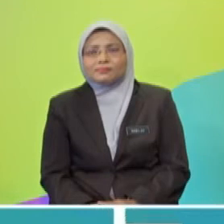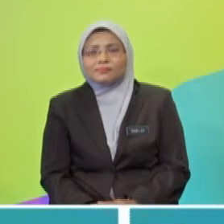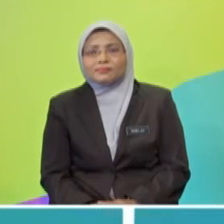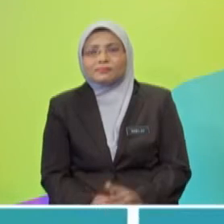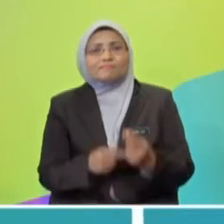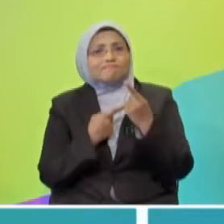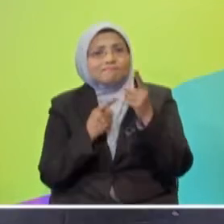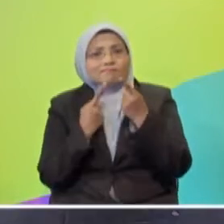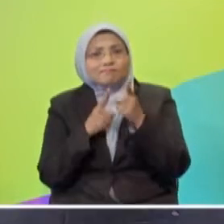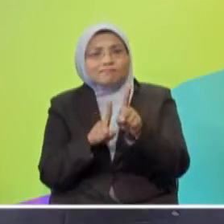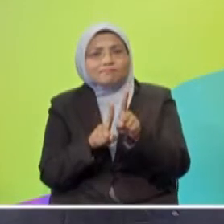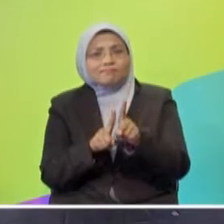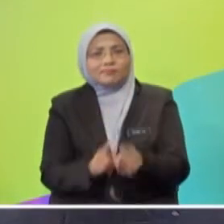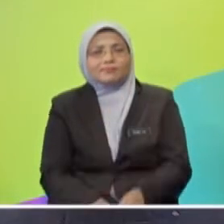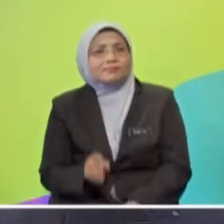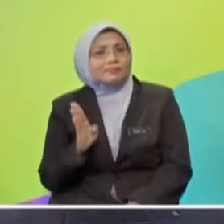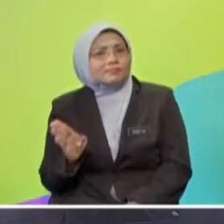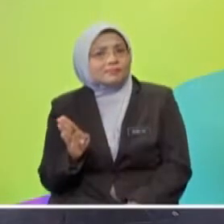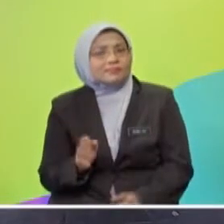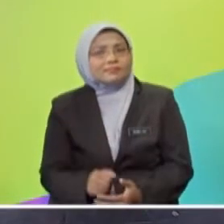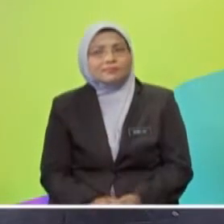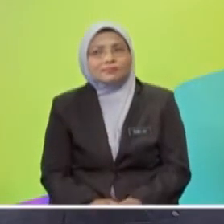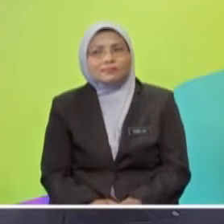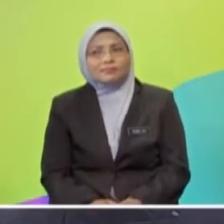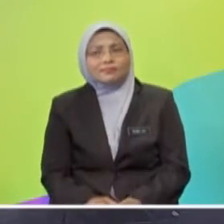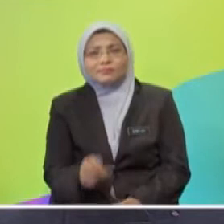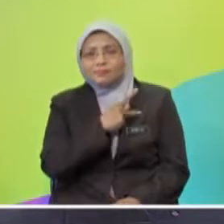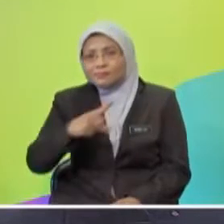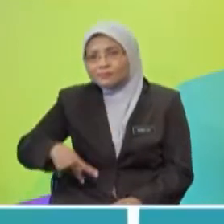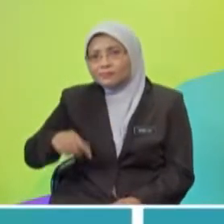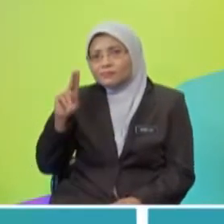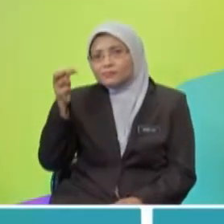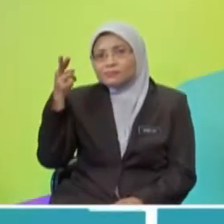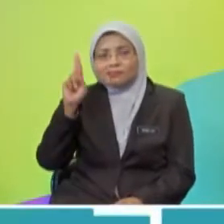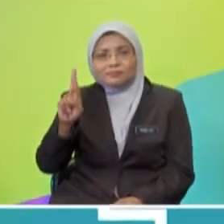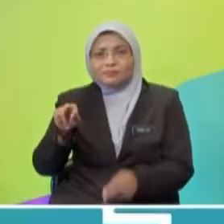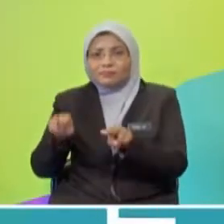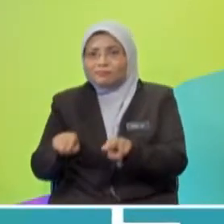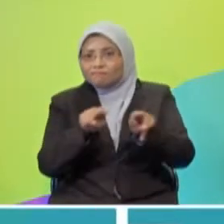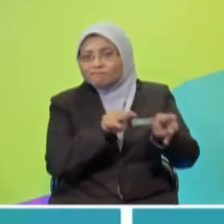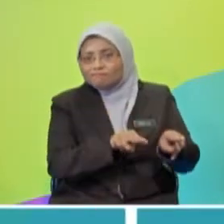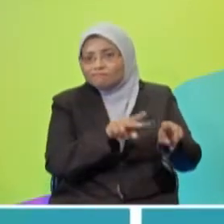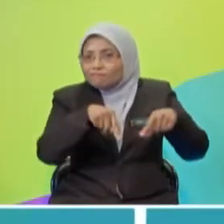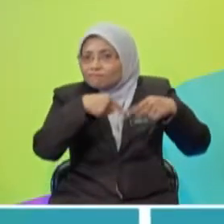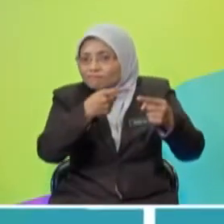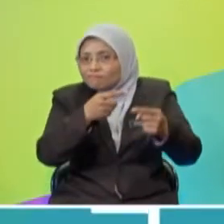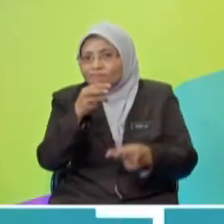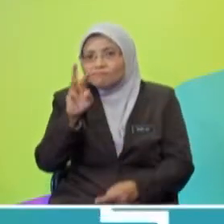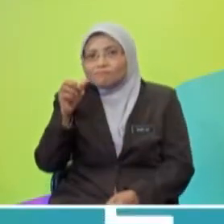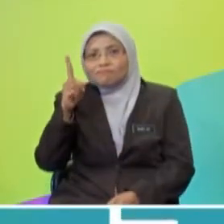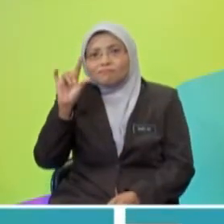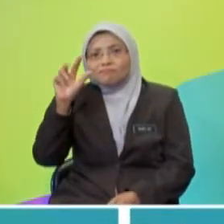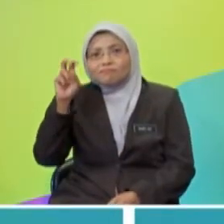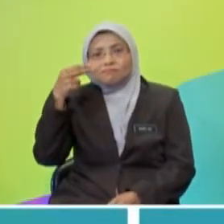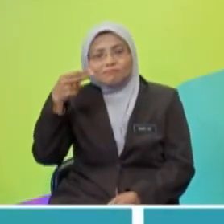mulyagiri beliau Khalifah Umar Bin Khattab berhijrah ke Madinah pada waktu siang